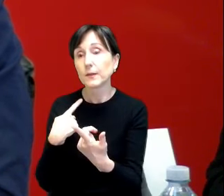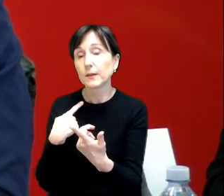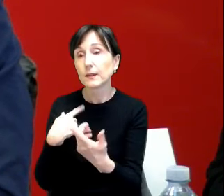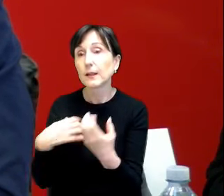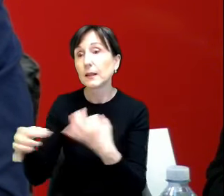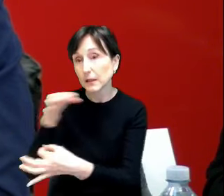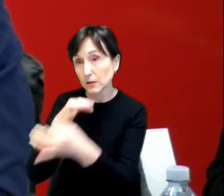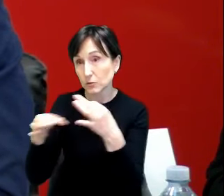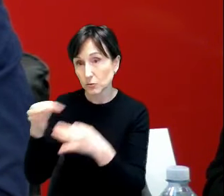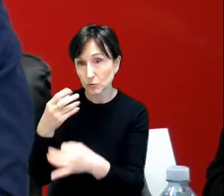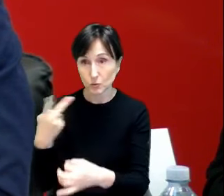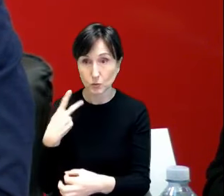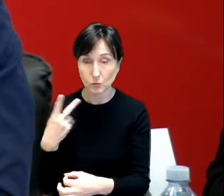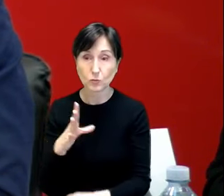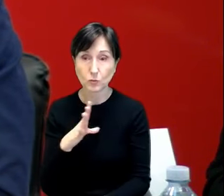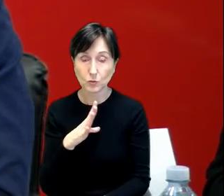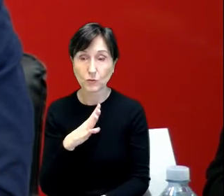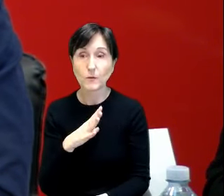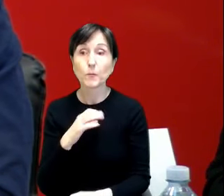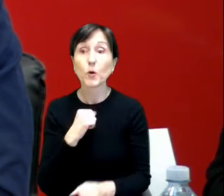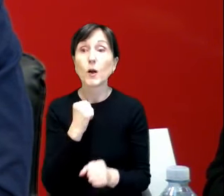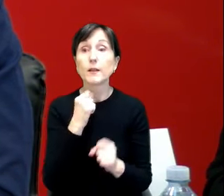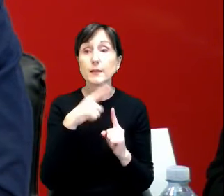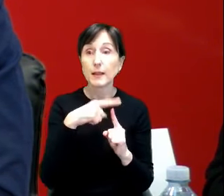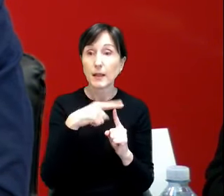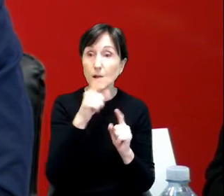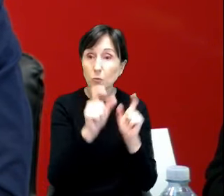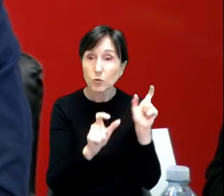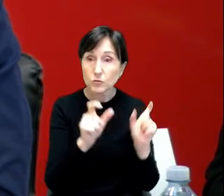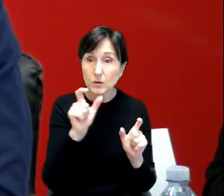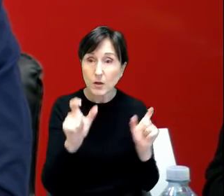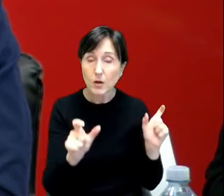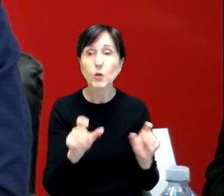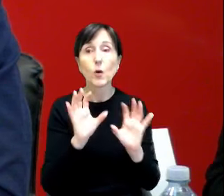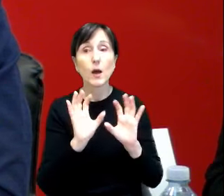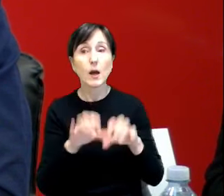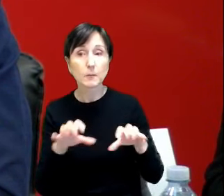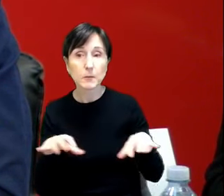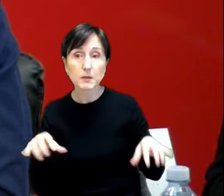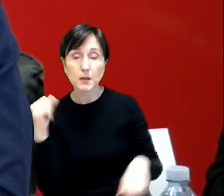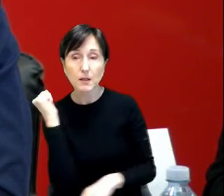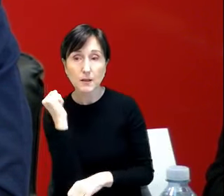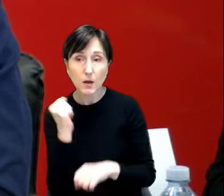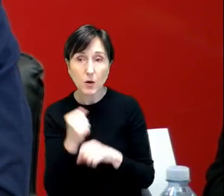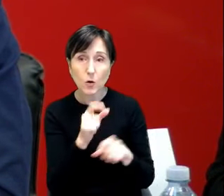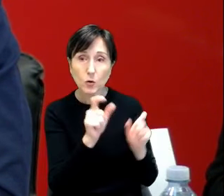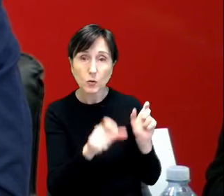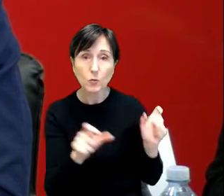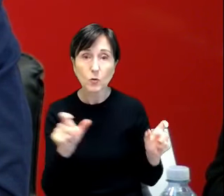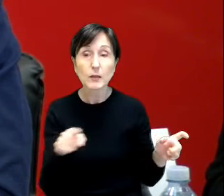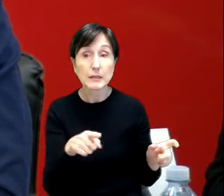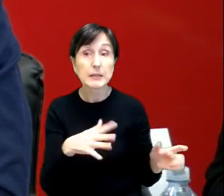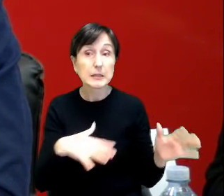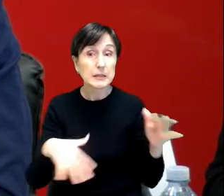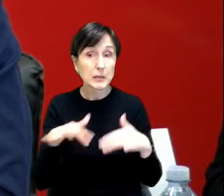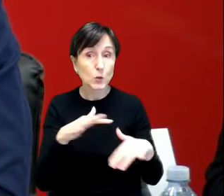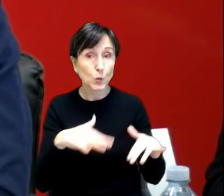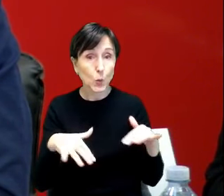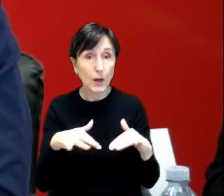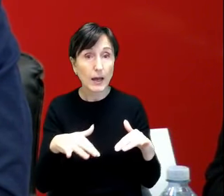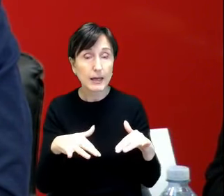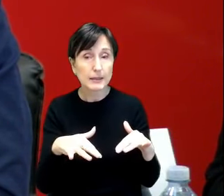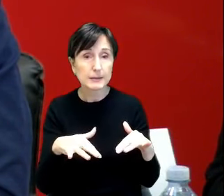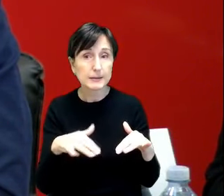y kai kurių tarybos narių dėka ir administracijos darbuotojų dėka ta situacija jinai bent mano